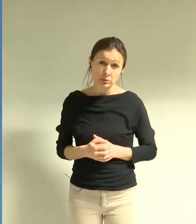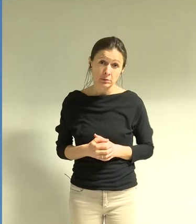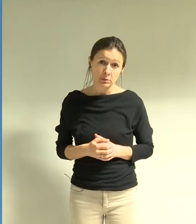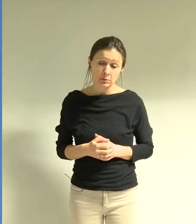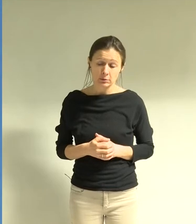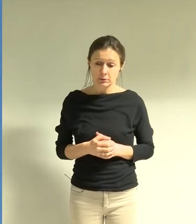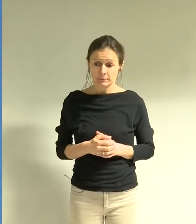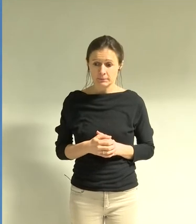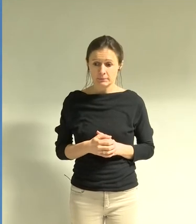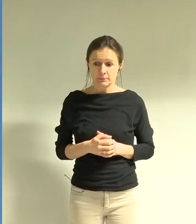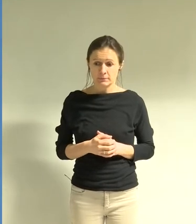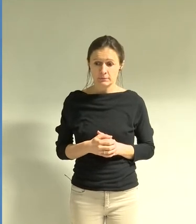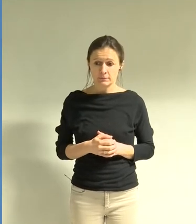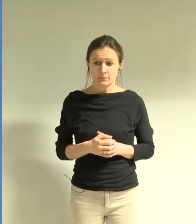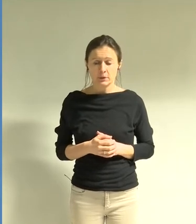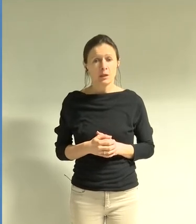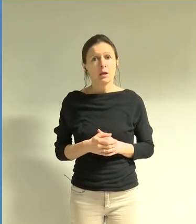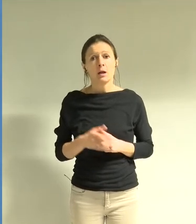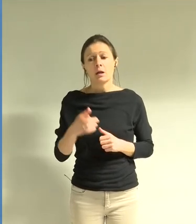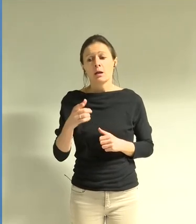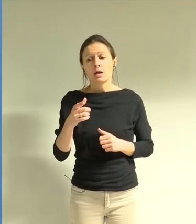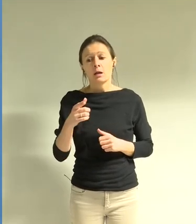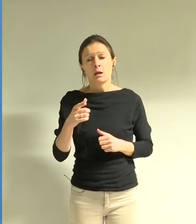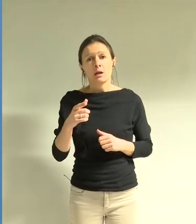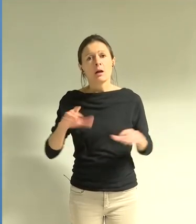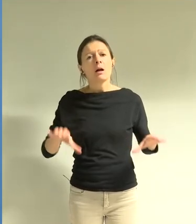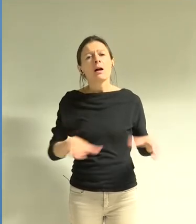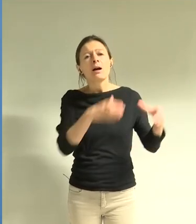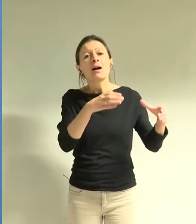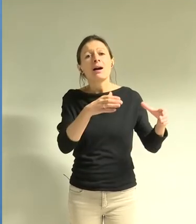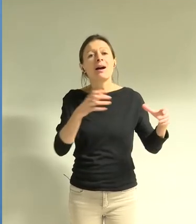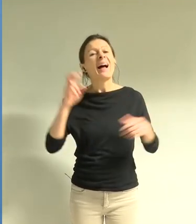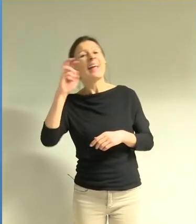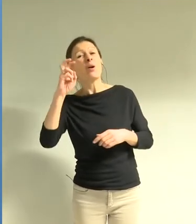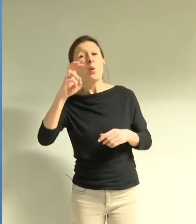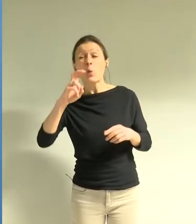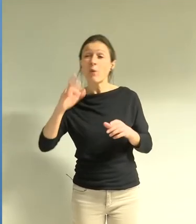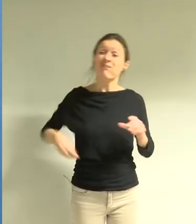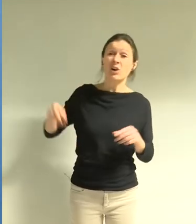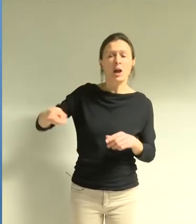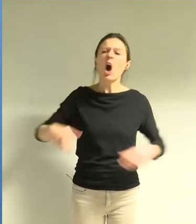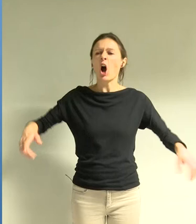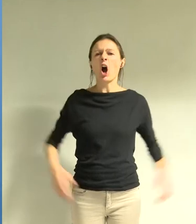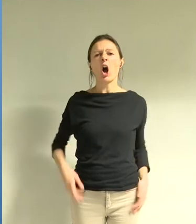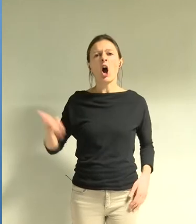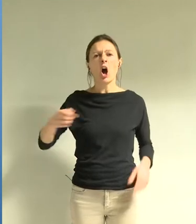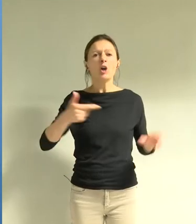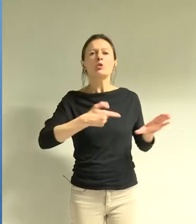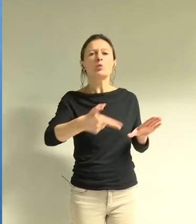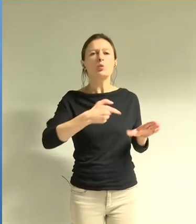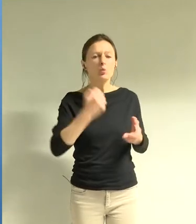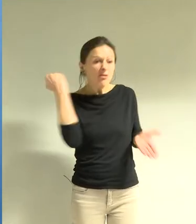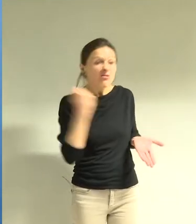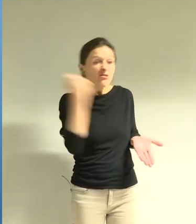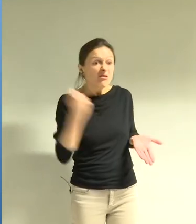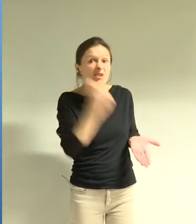on retarde de flamanville les écolos il en va pour rien ils s'abritent les soudures les sagouins allez je mets cette amende en septembre demande